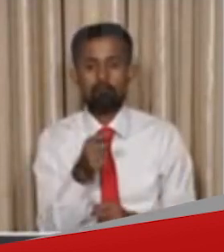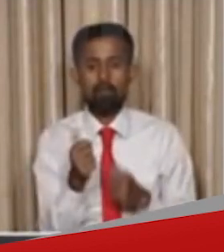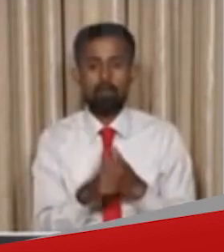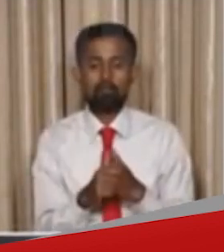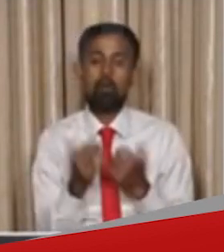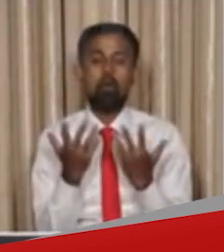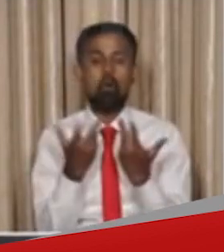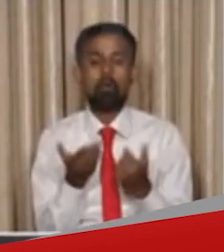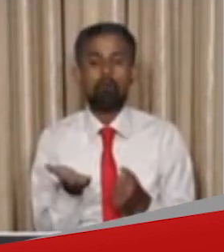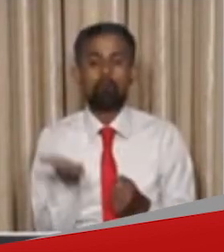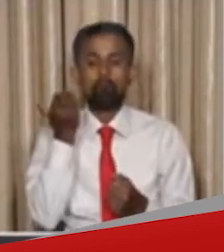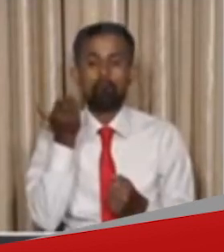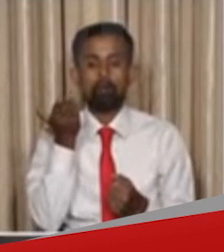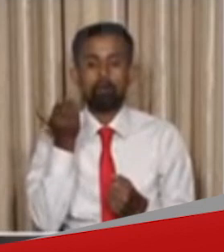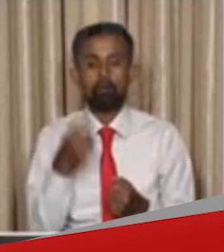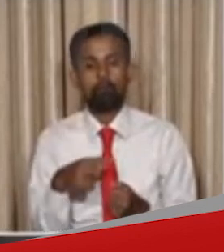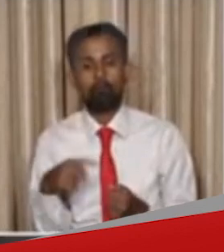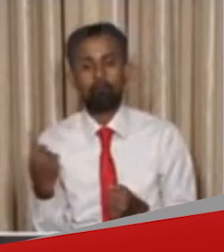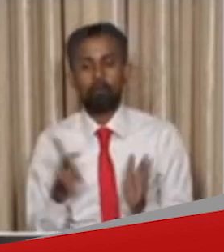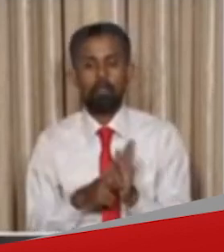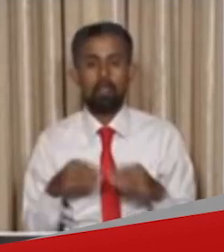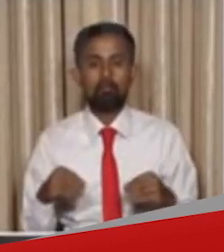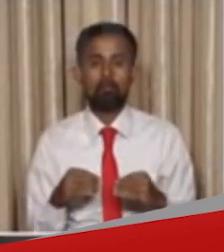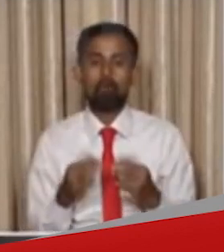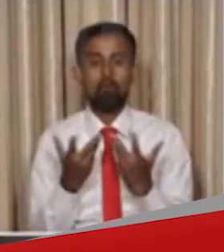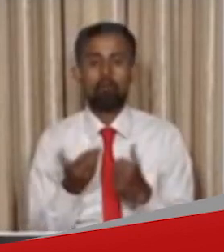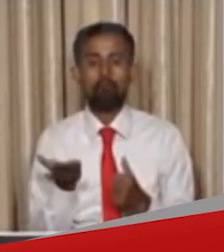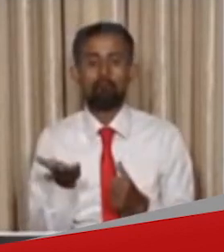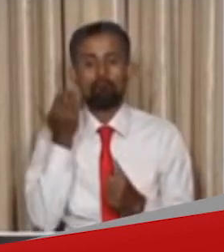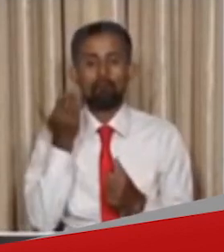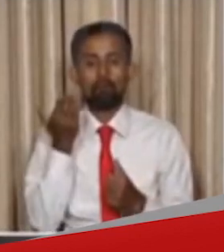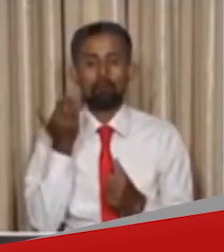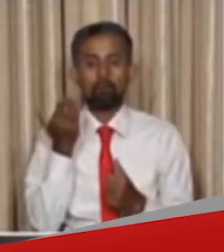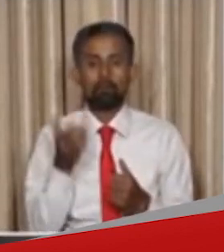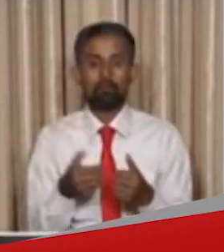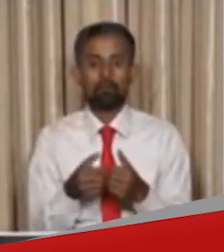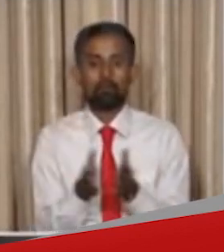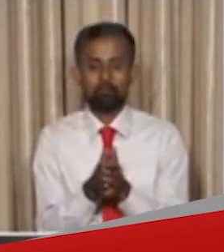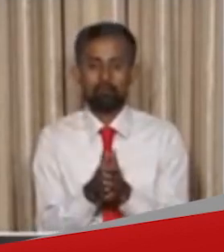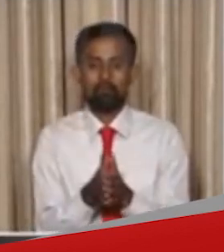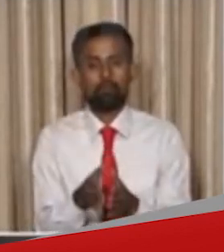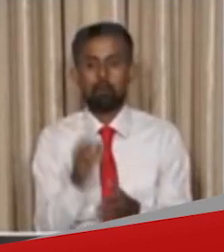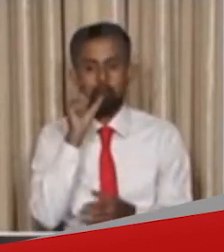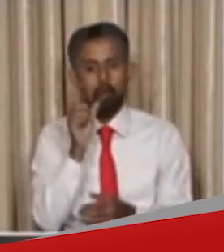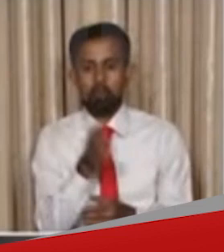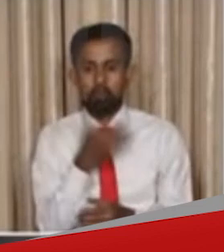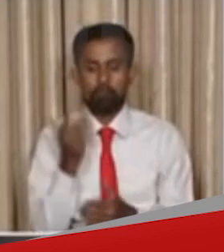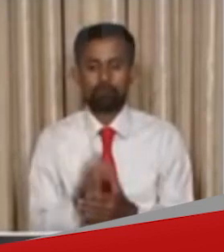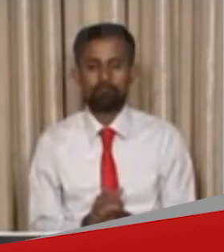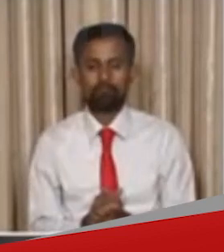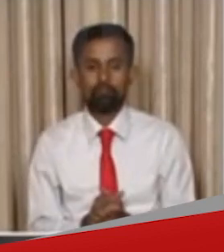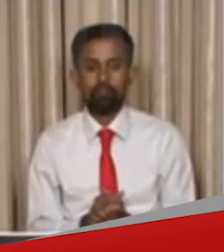කොච්චර ප්‍රමාණයකින් වැඩි වුණාද, අනිකුත් ආර්ථික භෝග කොයිතරම් ප්‍රමාණයකින් වැඩි වුණාද කියන එක තමුන්නාංශේ බලාගන්න පුළුවන්.